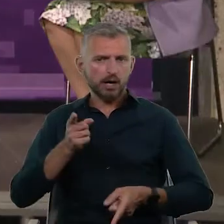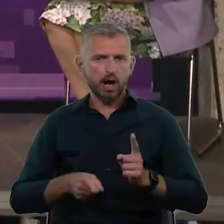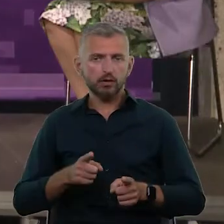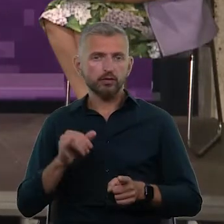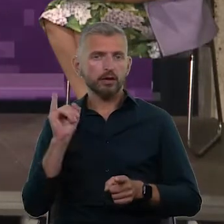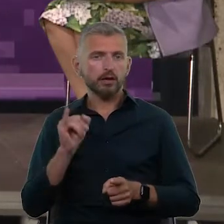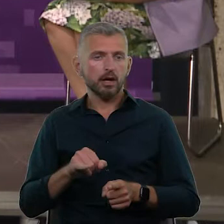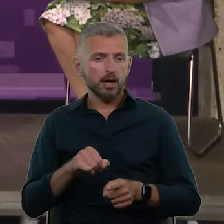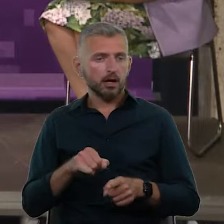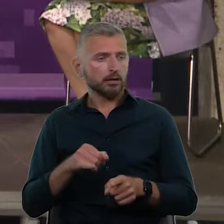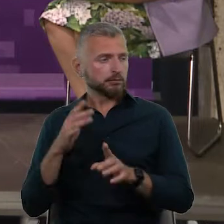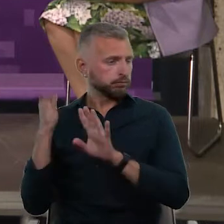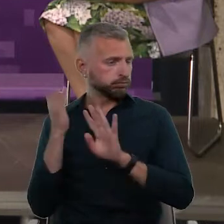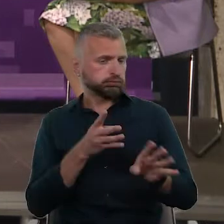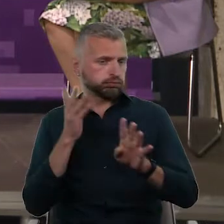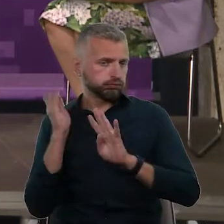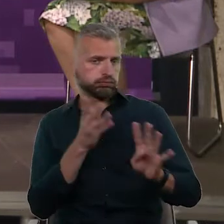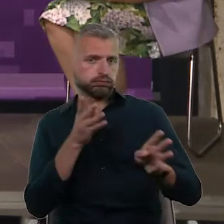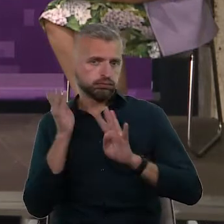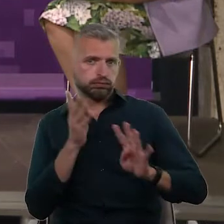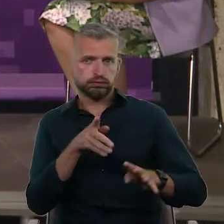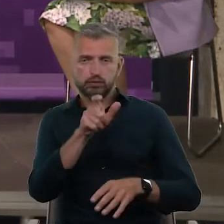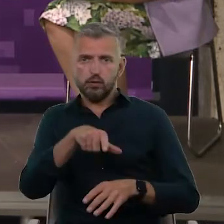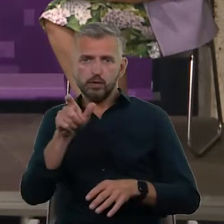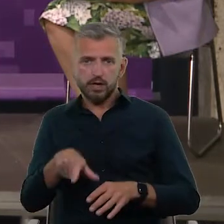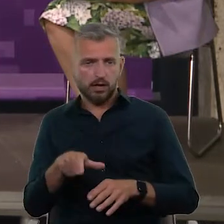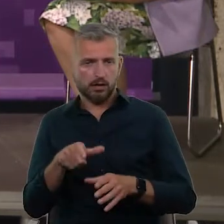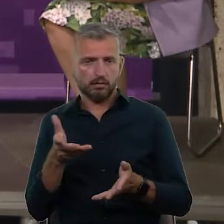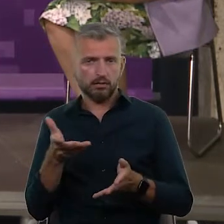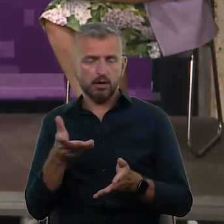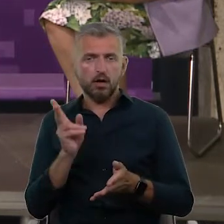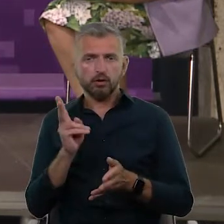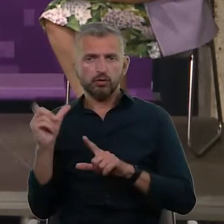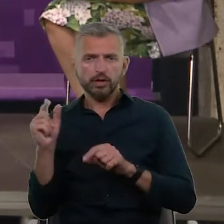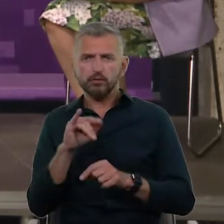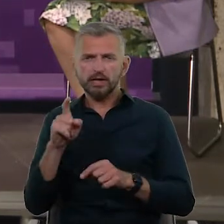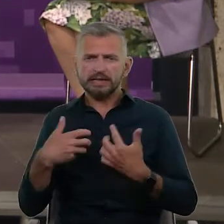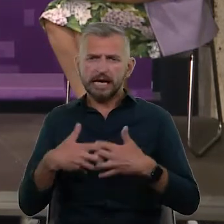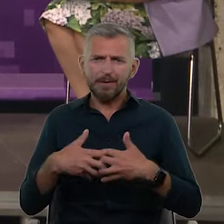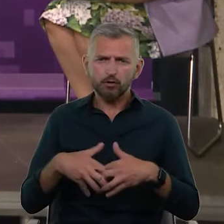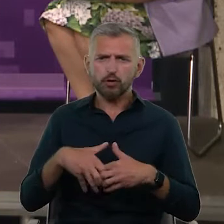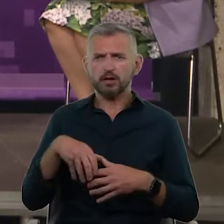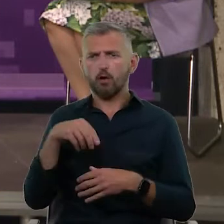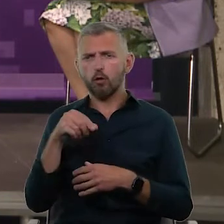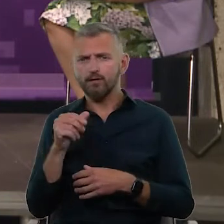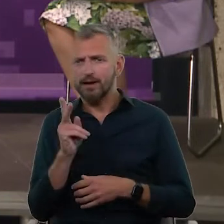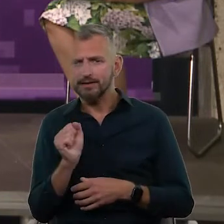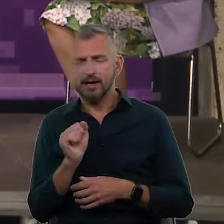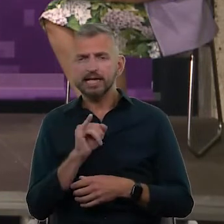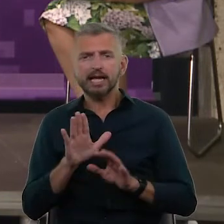хлинули потоки людей, які їдуть з Краматорська, Слов'янська і не